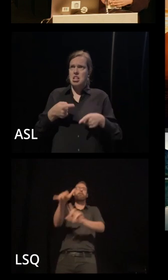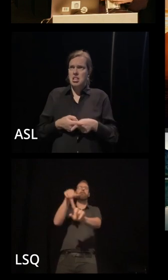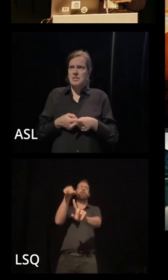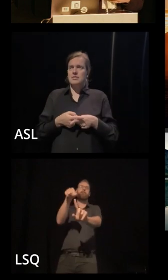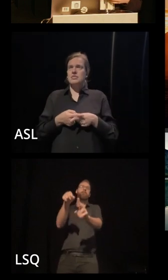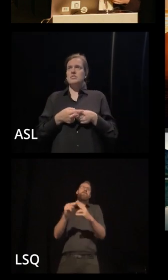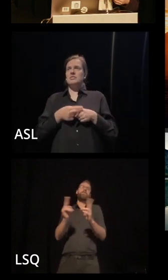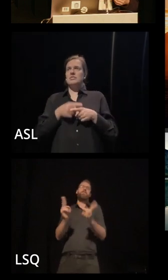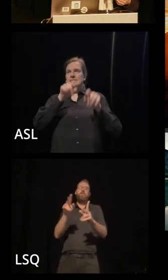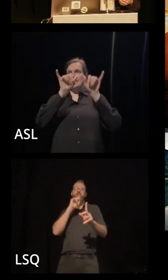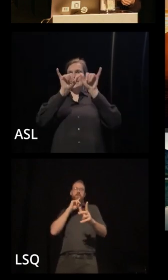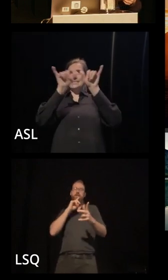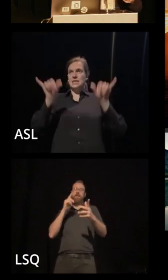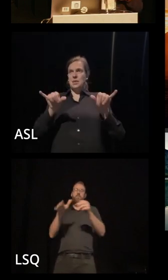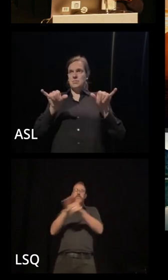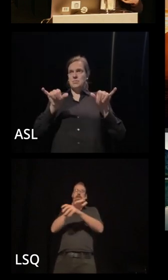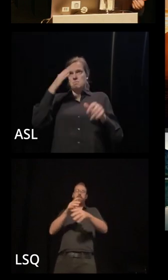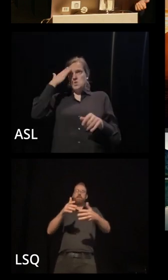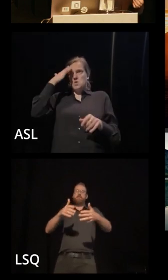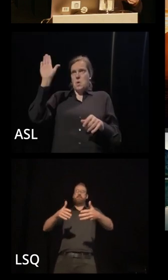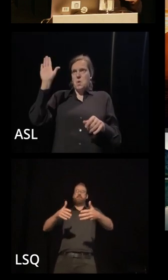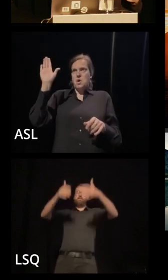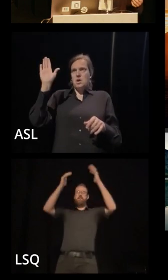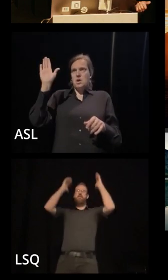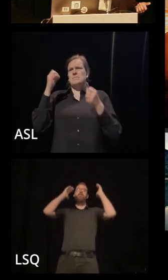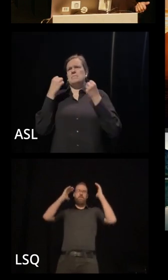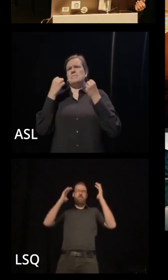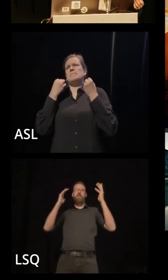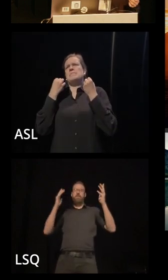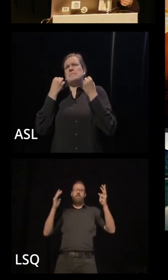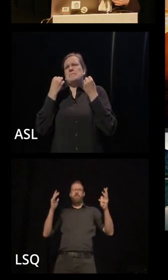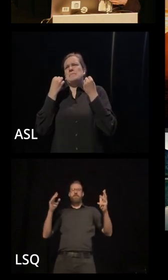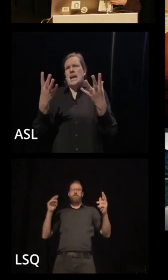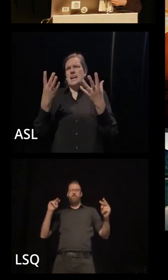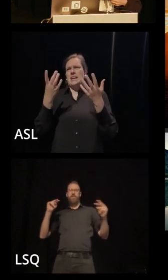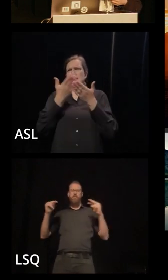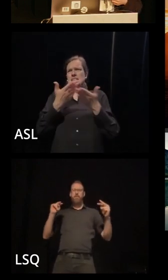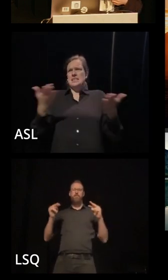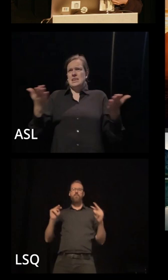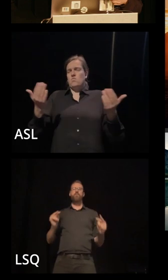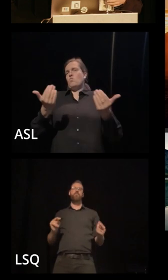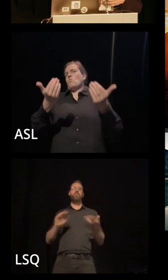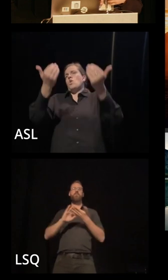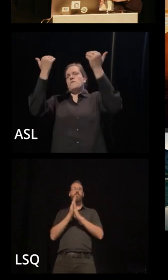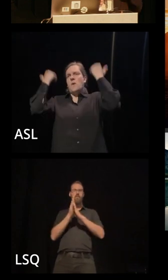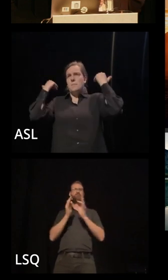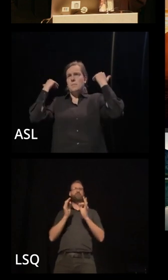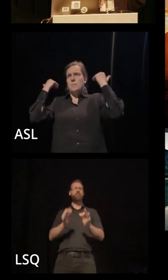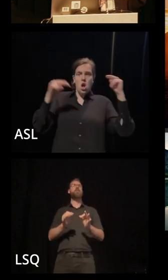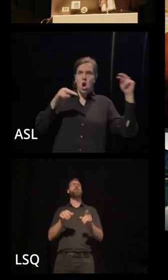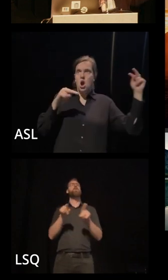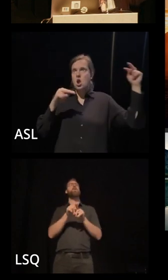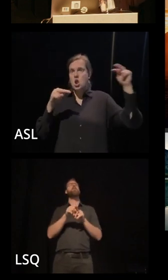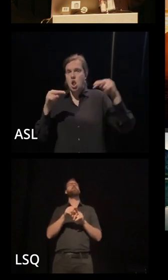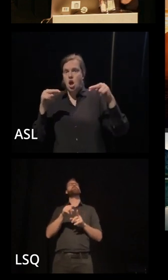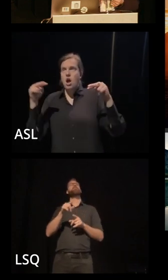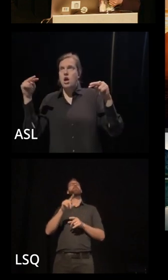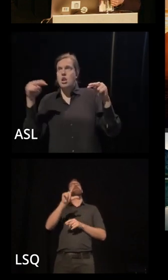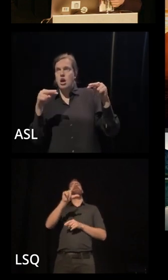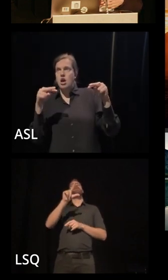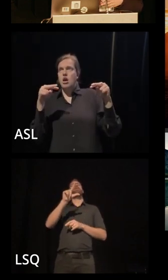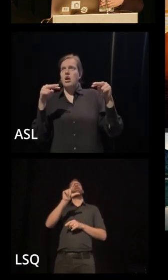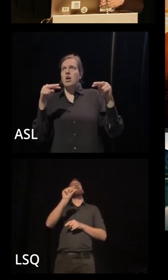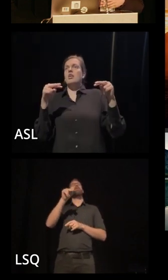ça, évidemment, ça m'inspire certains parallèles que je fais notamment dans ma thèse au niveau du land art. C'est-à-dire que si on prend les